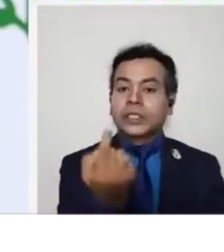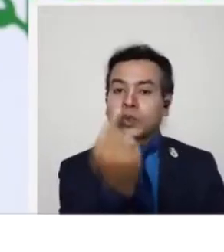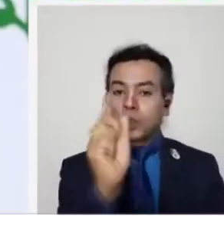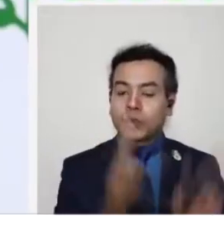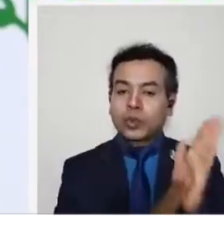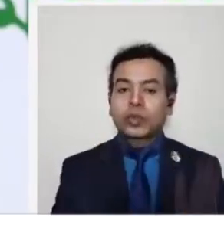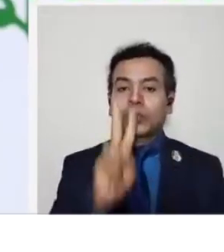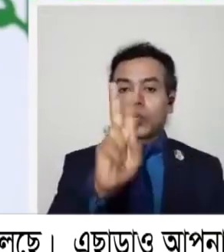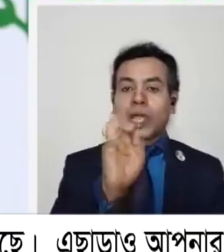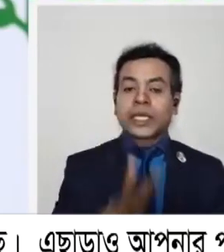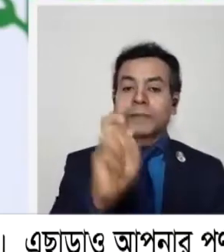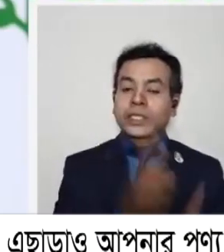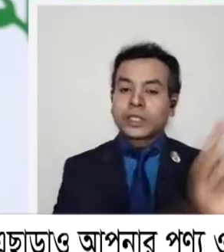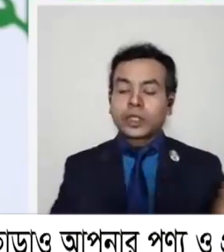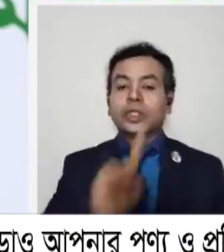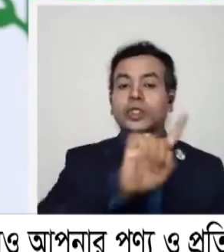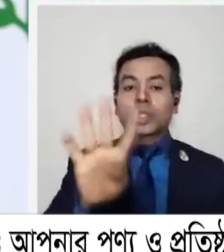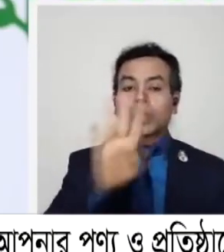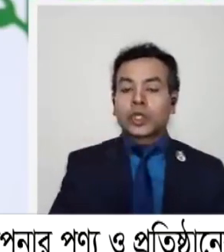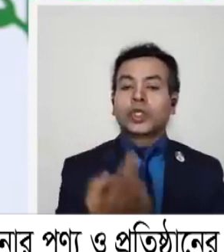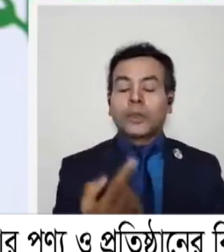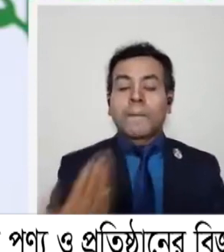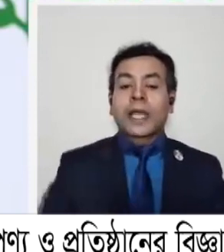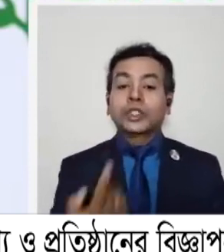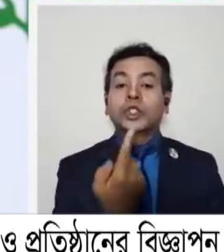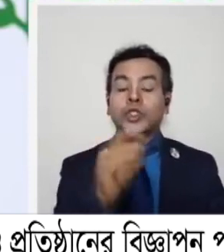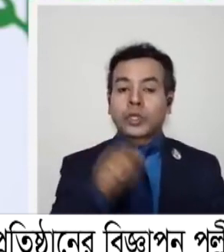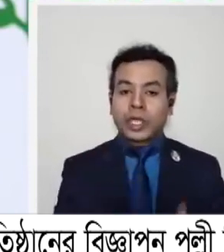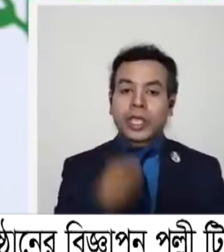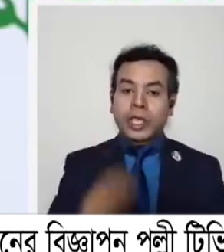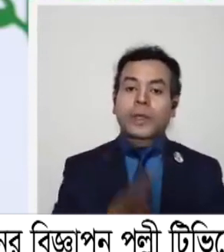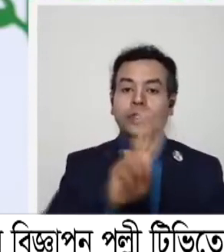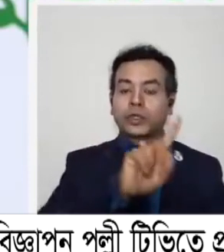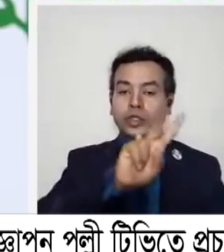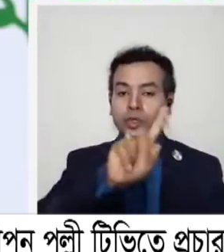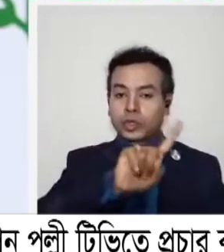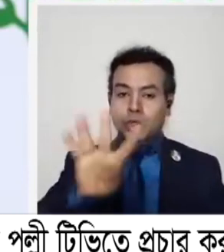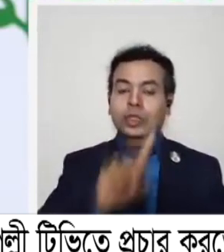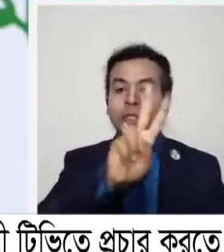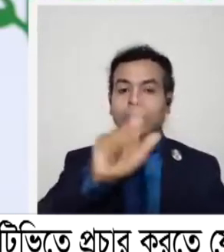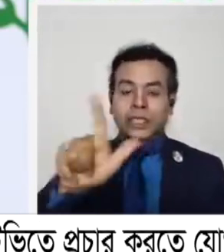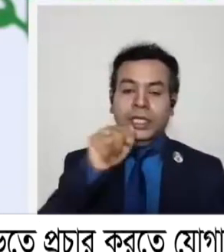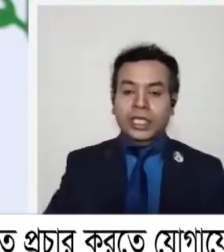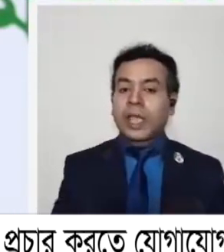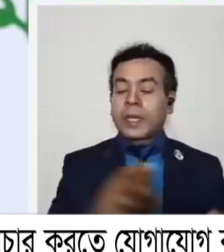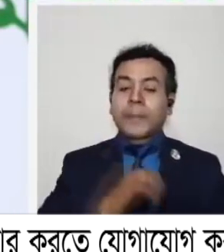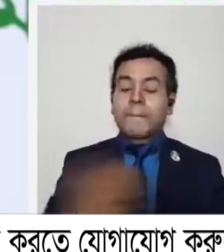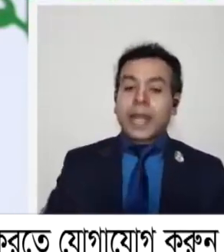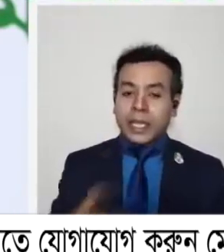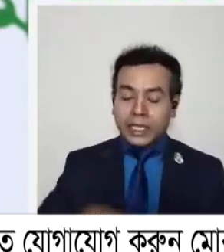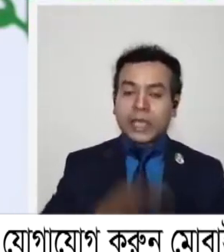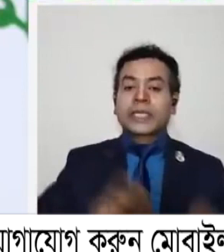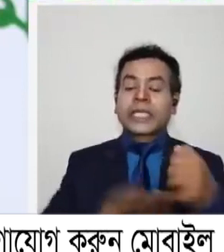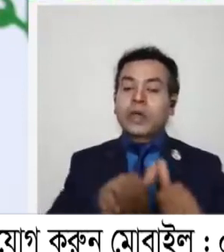হয়েছে 2695 জন দেশে মোট আক্রান্তের সংখ্যা দাঁড়িয়েছে 55,140 জন